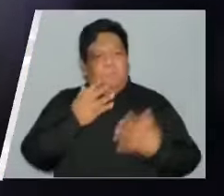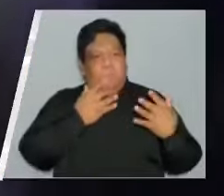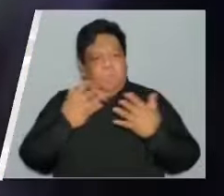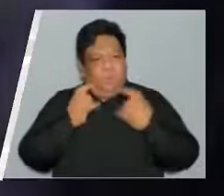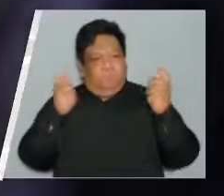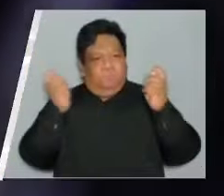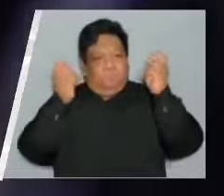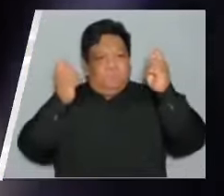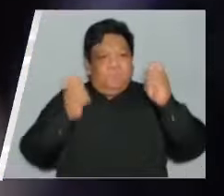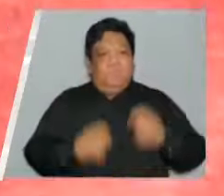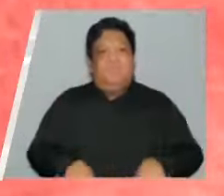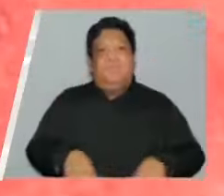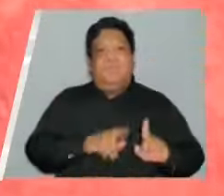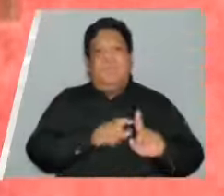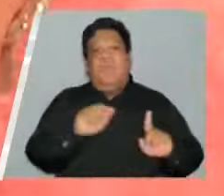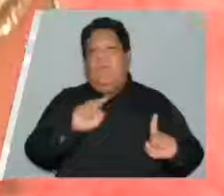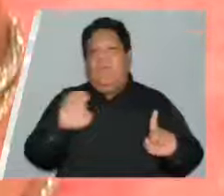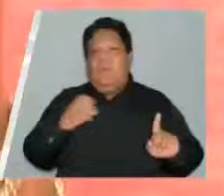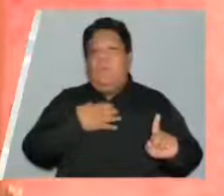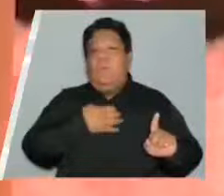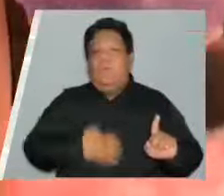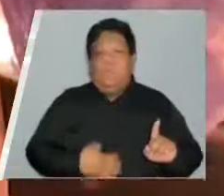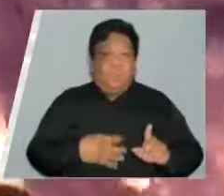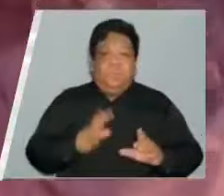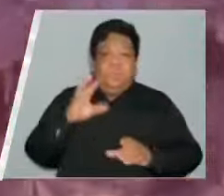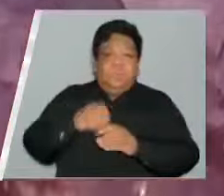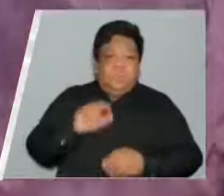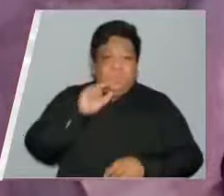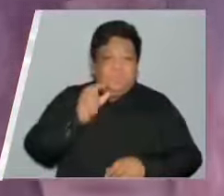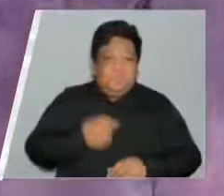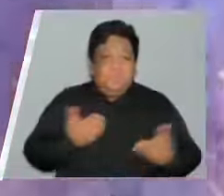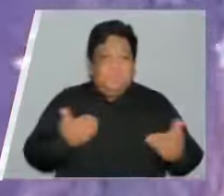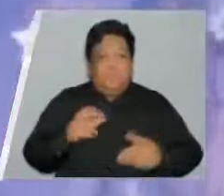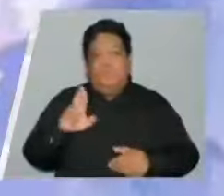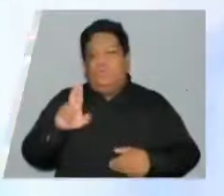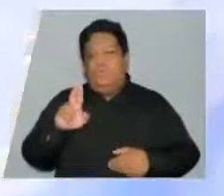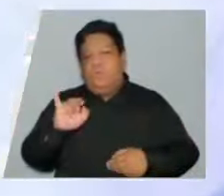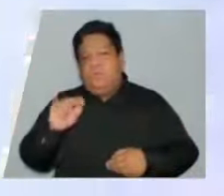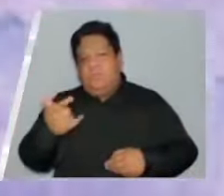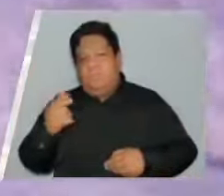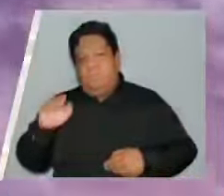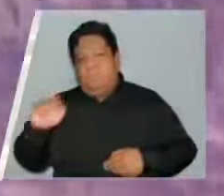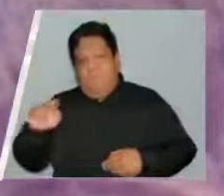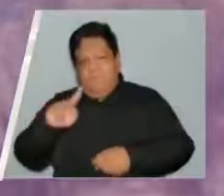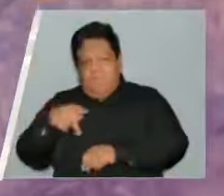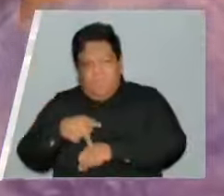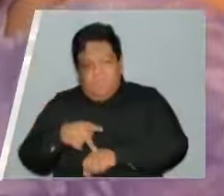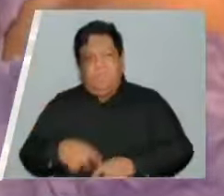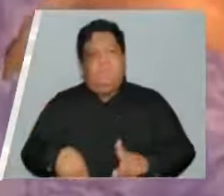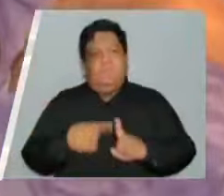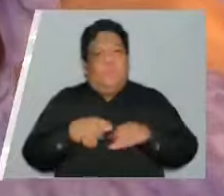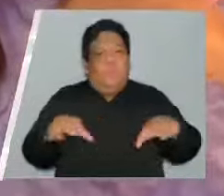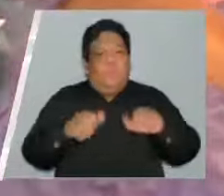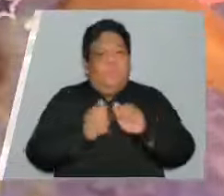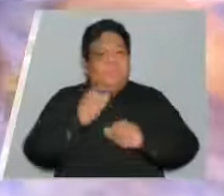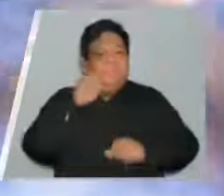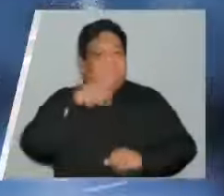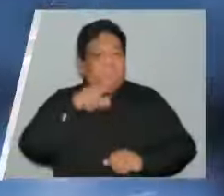Ann na makapag-guest siya soon sa Running Man Philippines at makatrabaho ang kanyang sister na si Jasmine Curtis